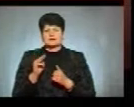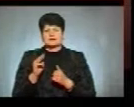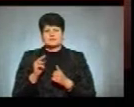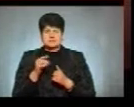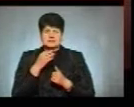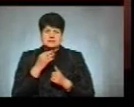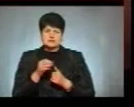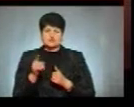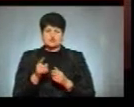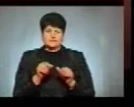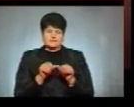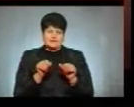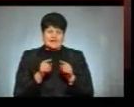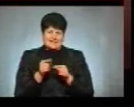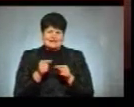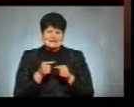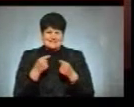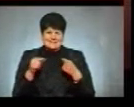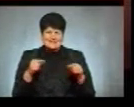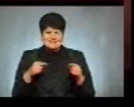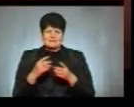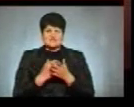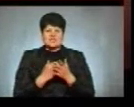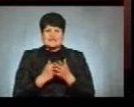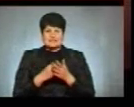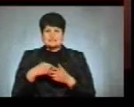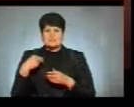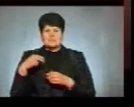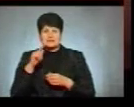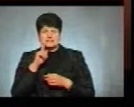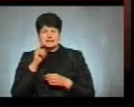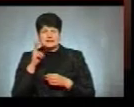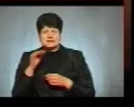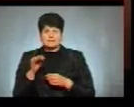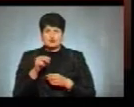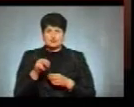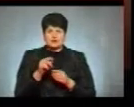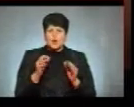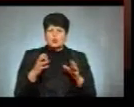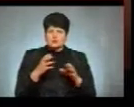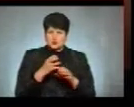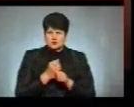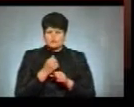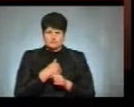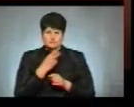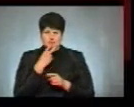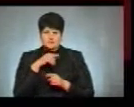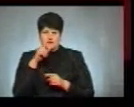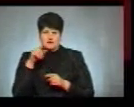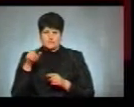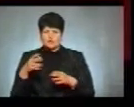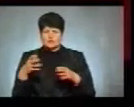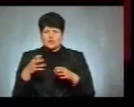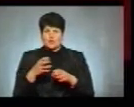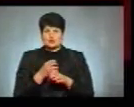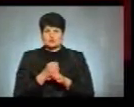що розрив між кандидатами у президенти Петром Порошенком і Володимиром Зеленським скоротився. Попрошу режисера показати ще одну графіку. Зокрема, скоротився